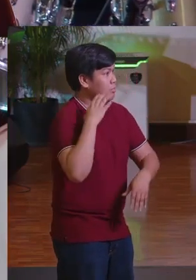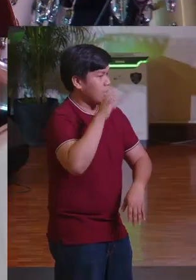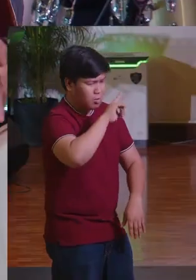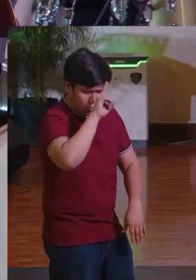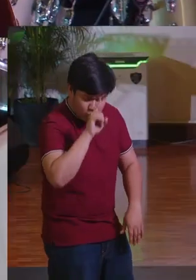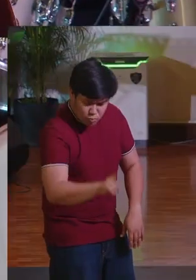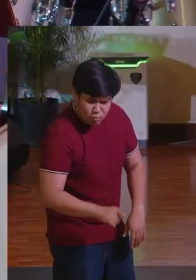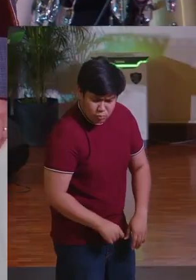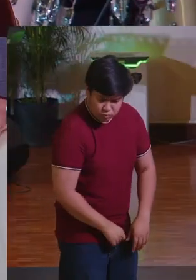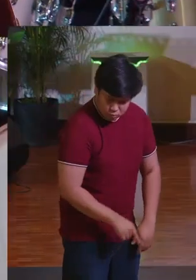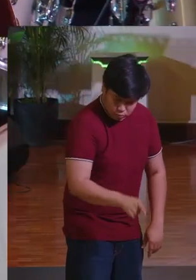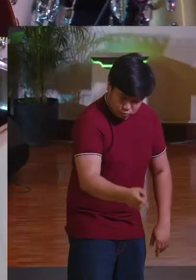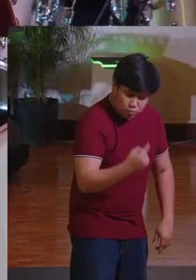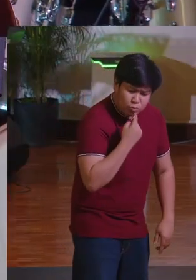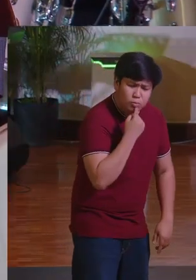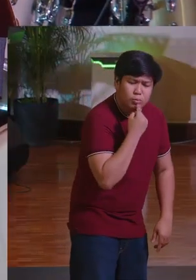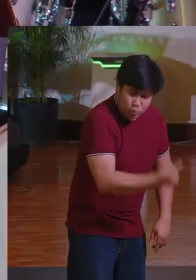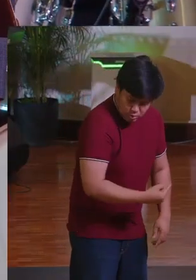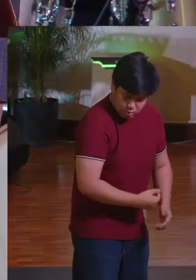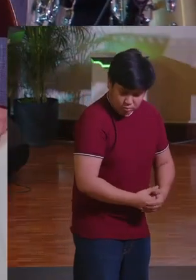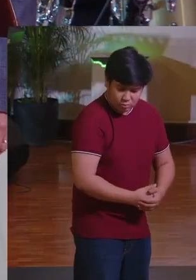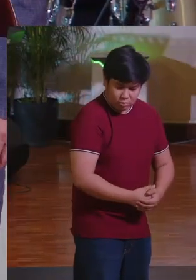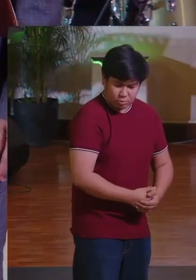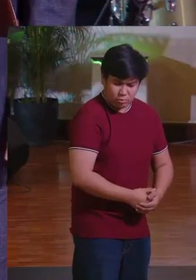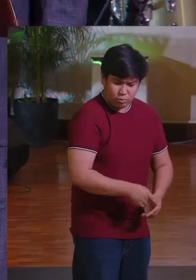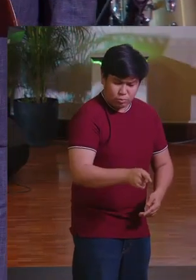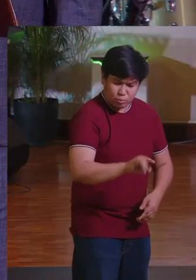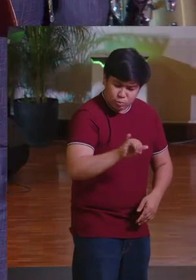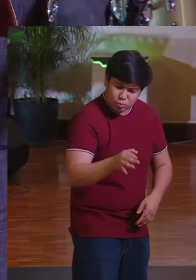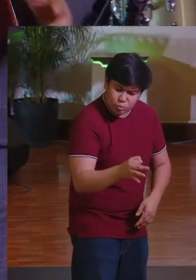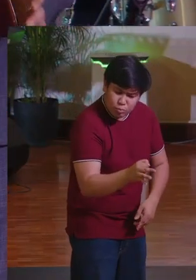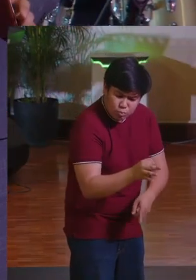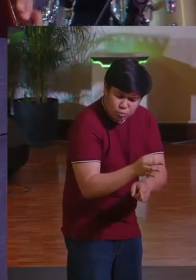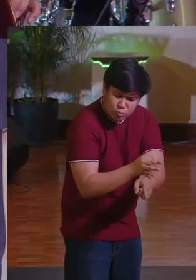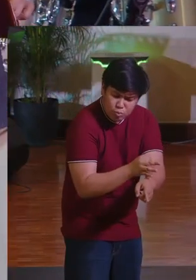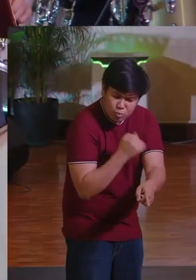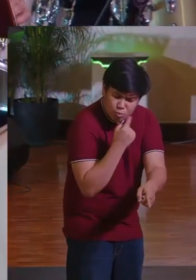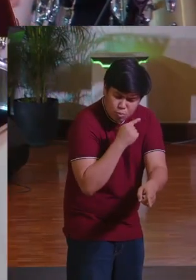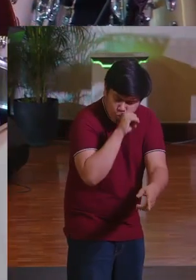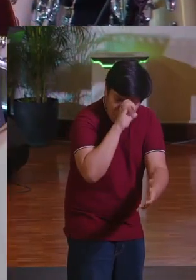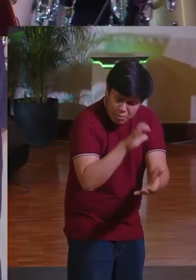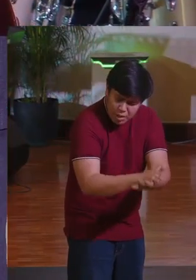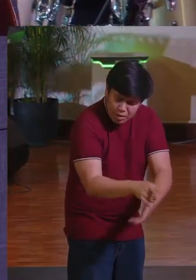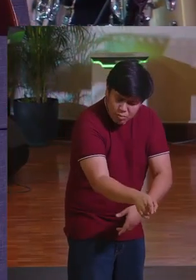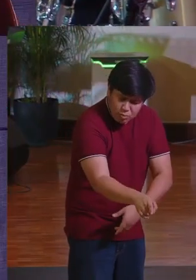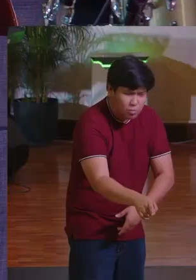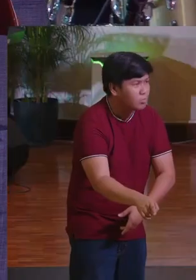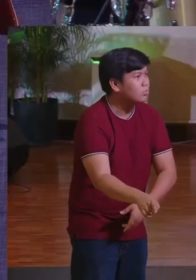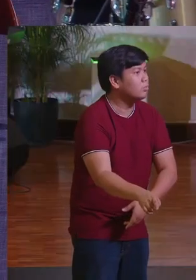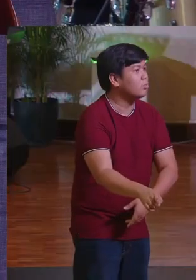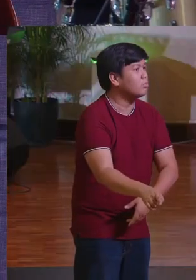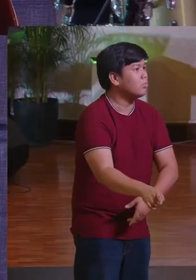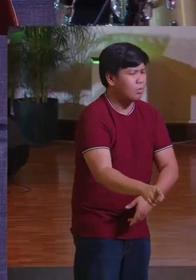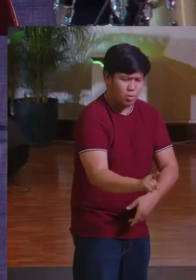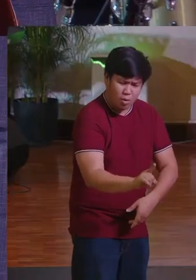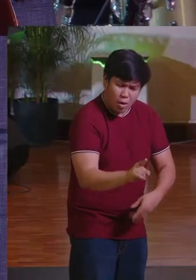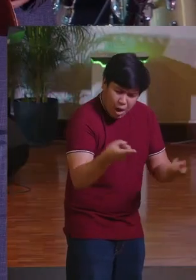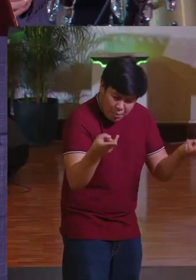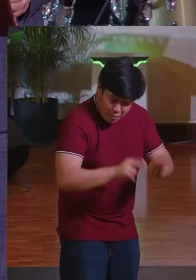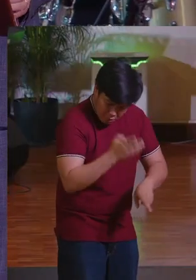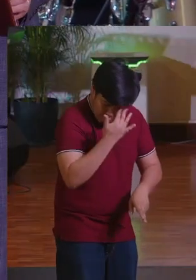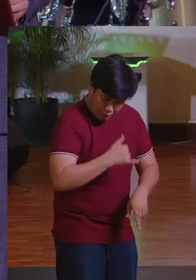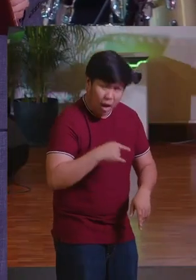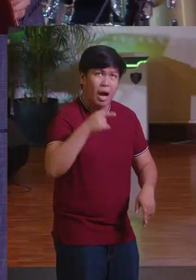Tell us, sa verse 8, then they said to him, tell us on whose account this evil has come